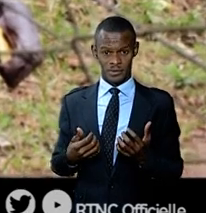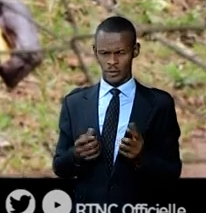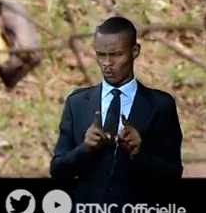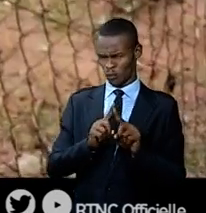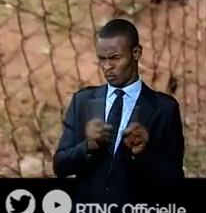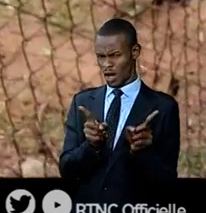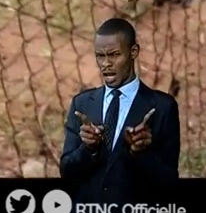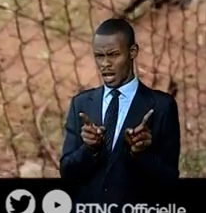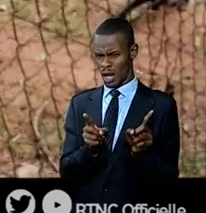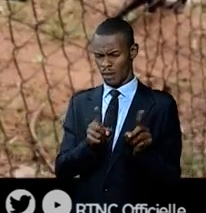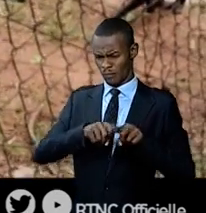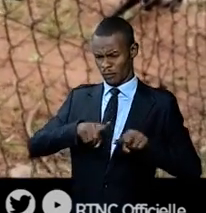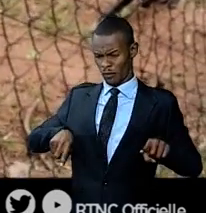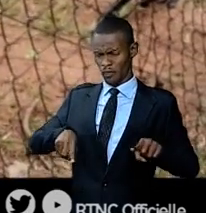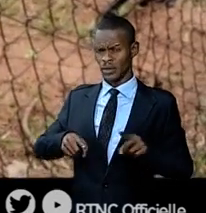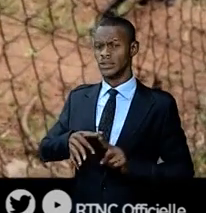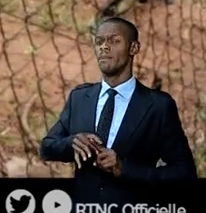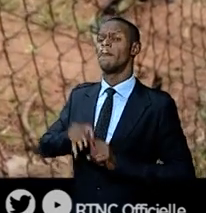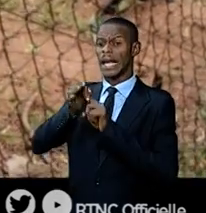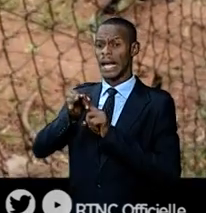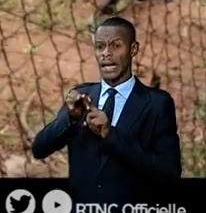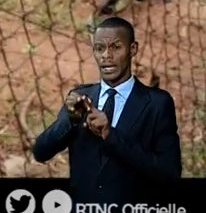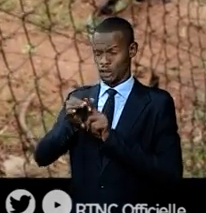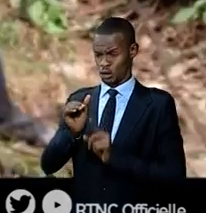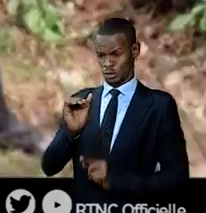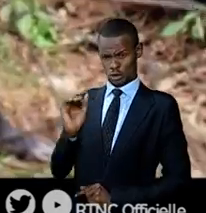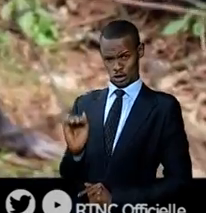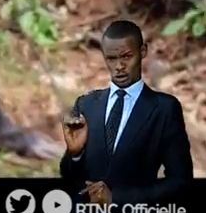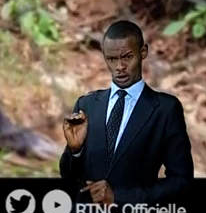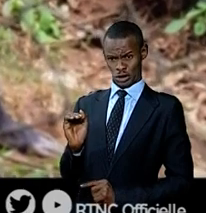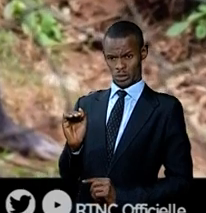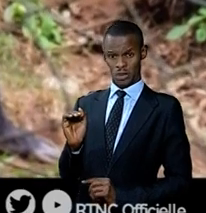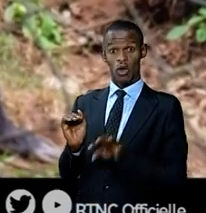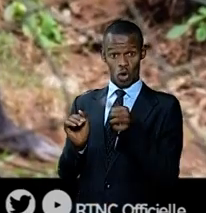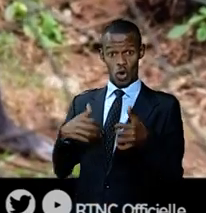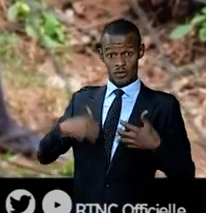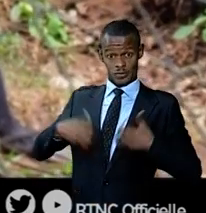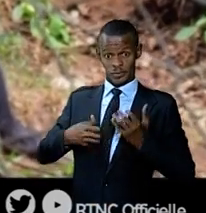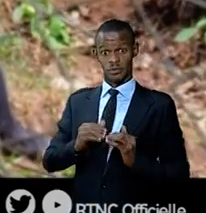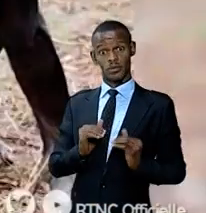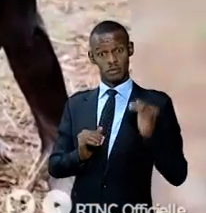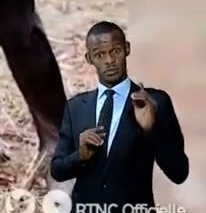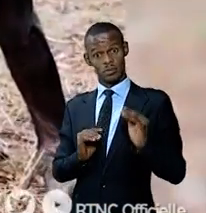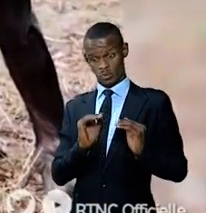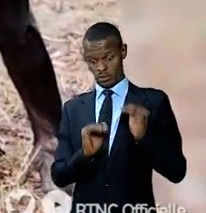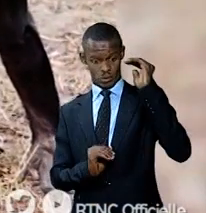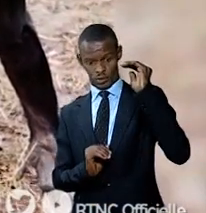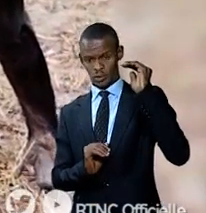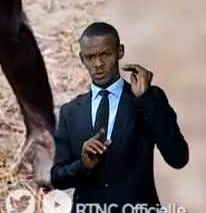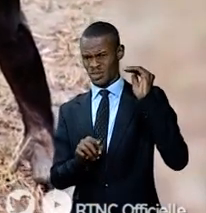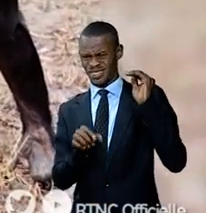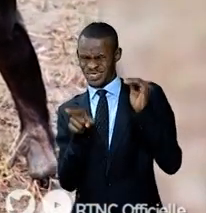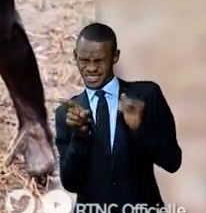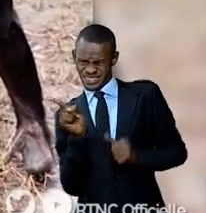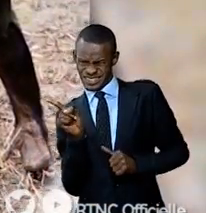les bonobos, est un chimpanzé pygmée qu'on ne retrouve nulle part ailleurs dans le monde qu'en République démocratique du Congo. Cet animal,